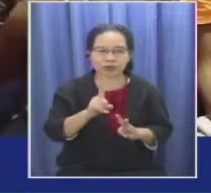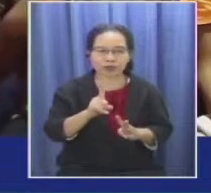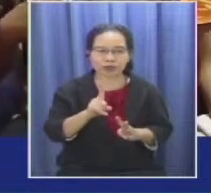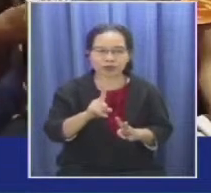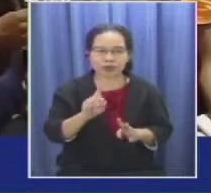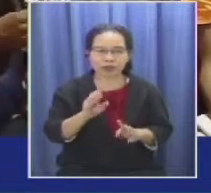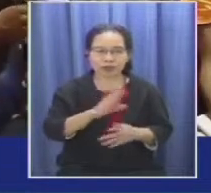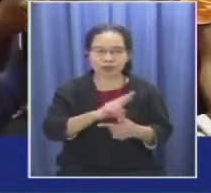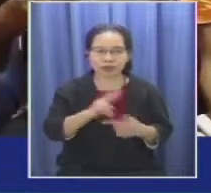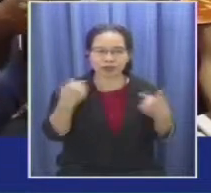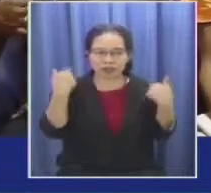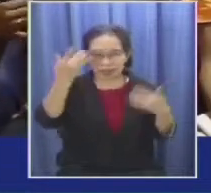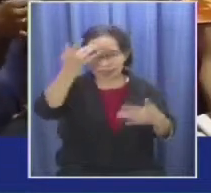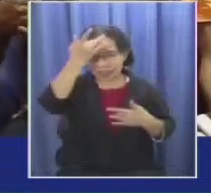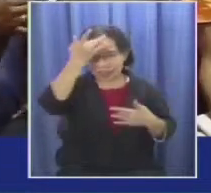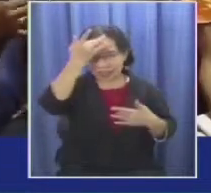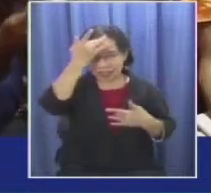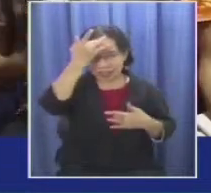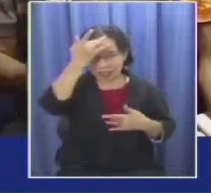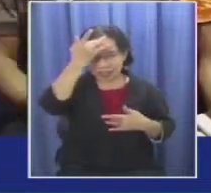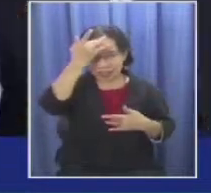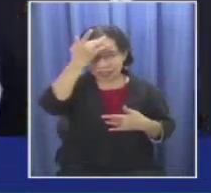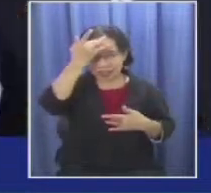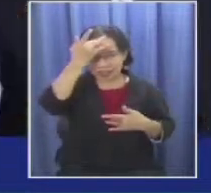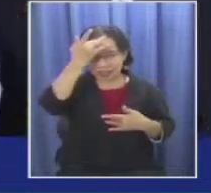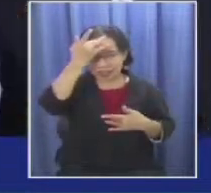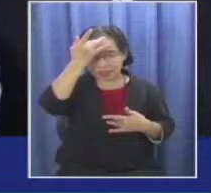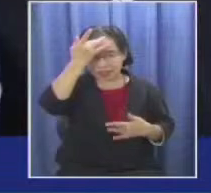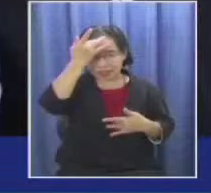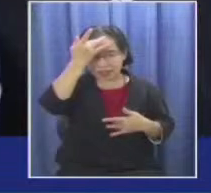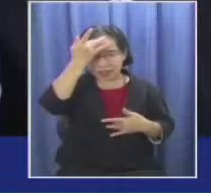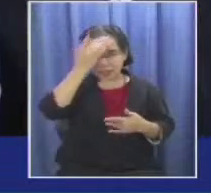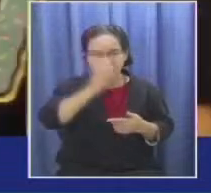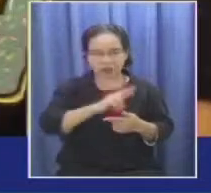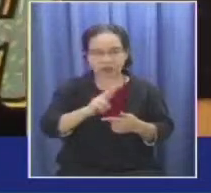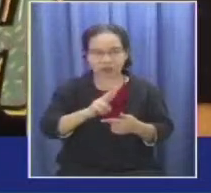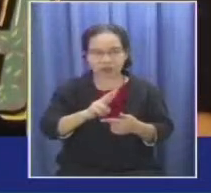obetie mpaebɔ afei da ben na wo se ye bompaye